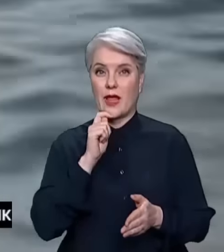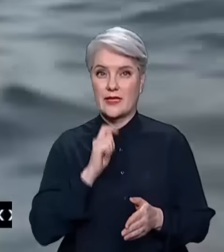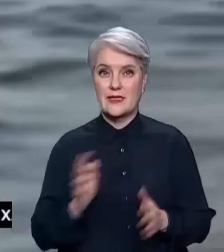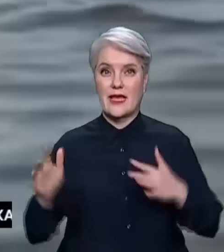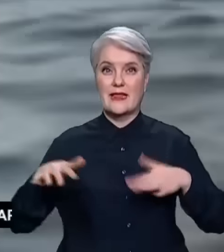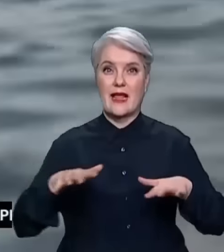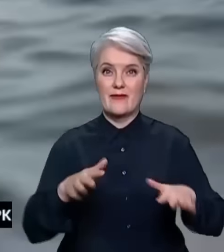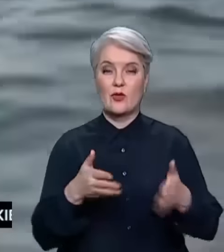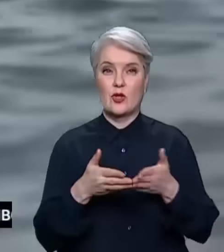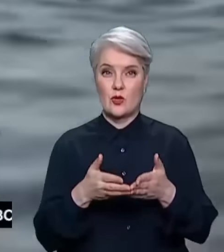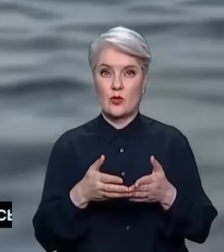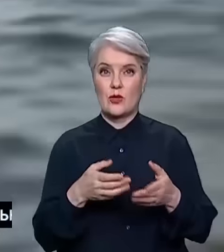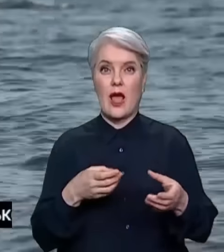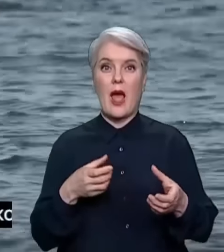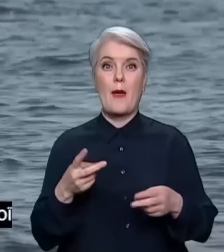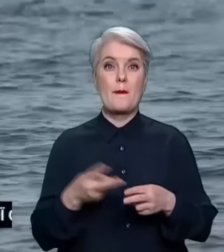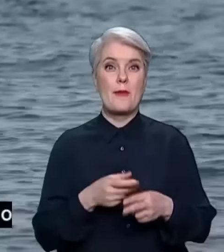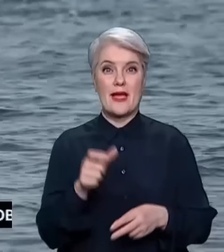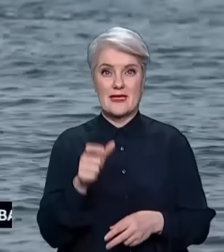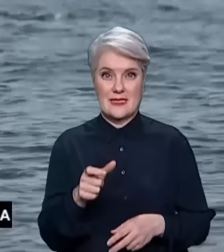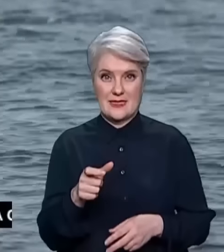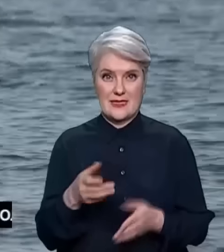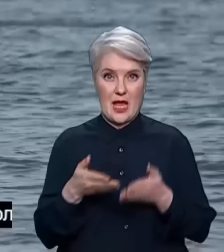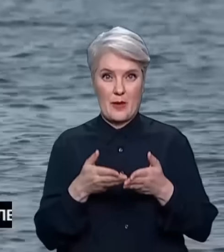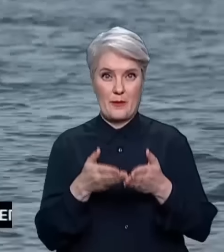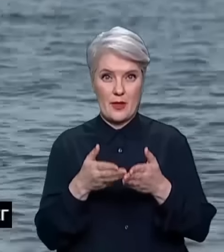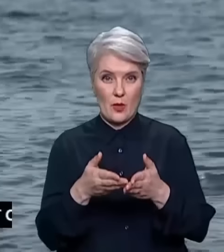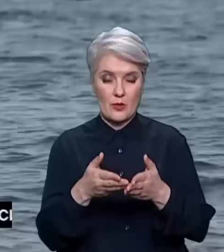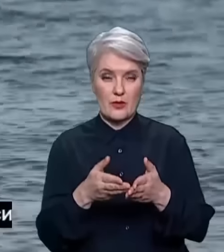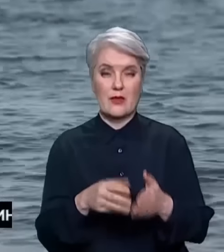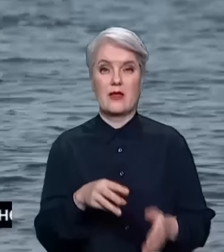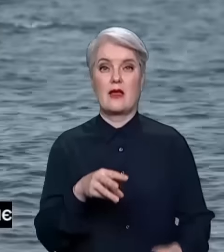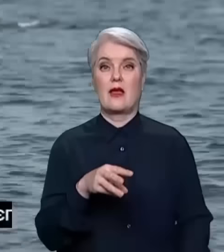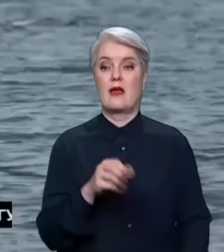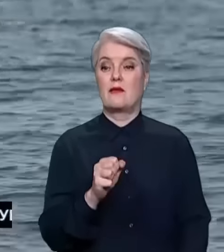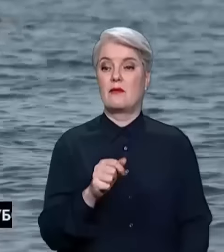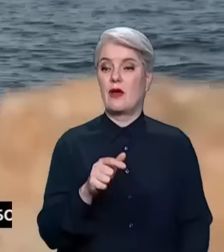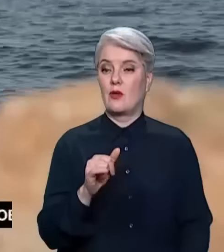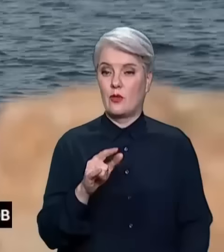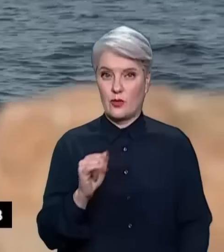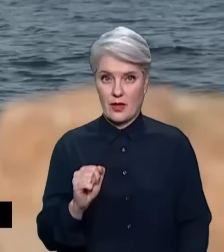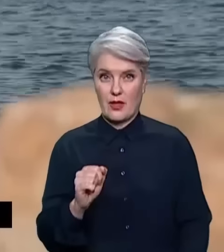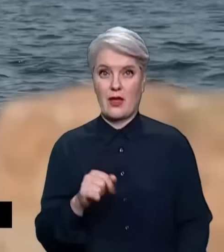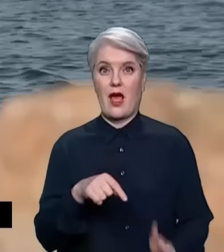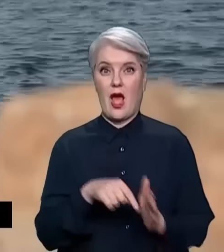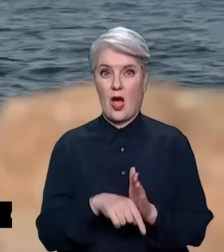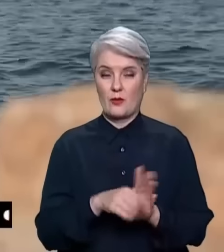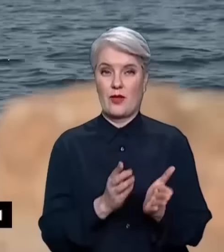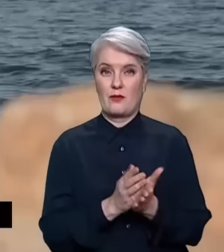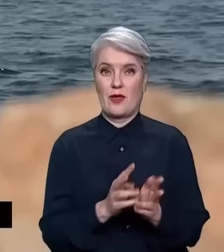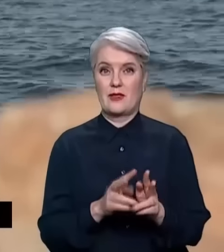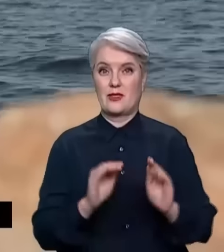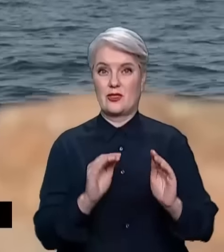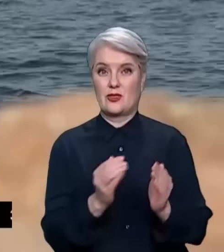головного управління розвідки «Магура». Названий на честь доньки бога громовержця Перуна, він одночасно містить